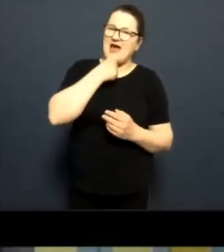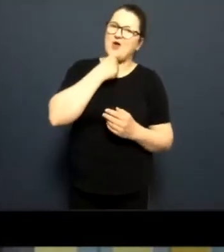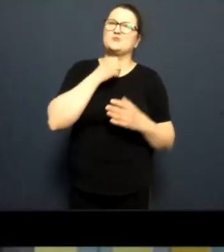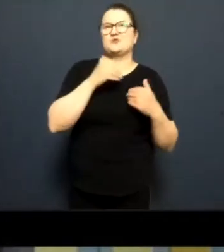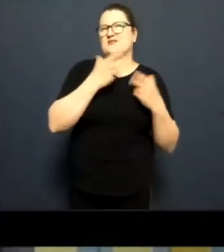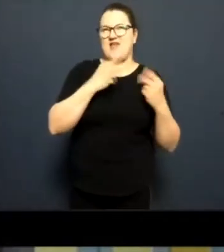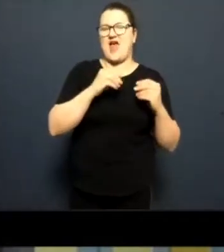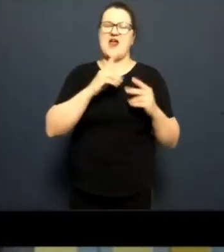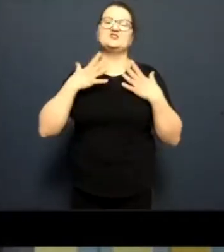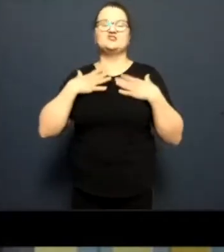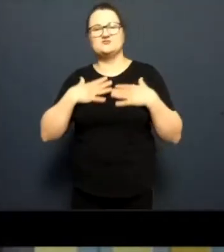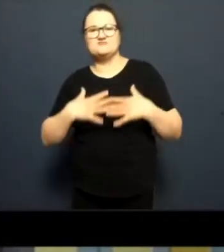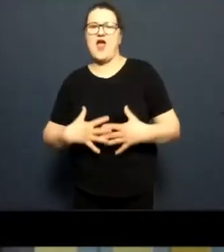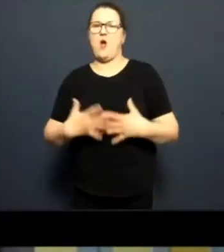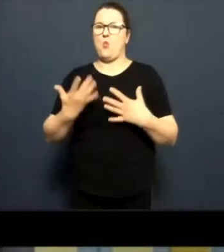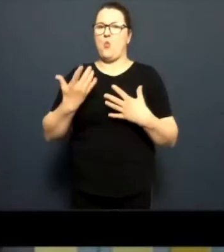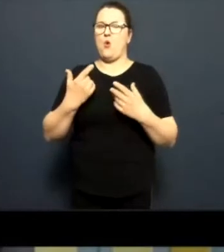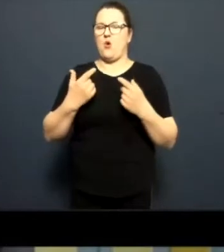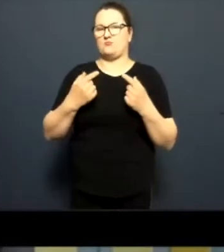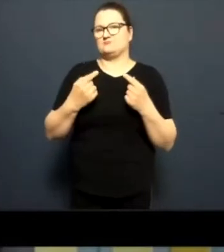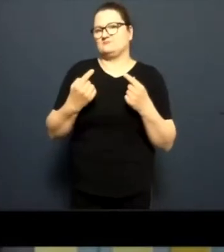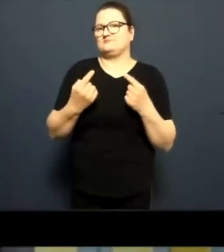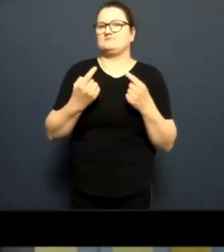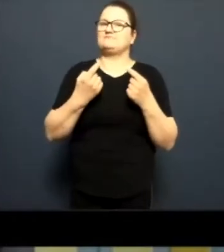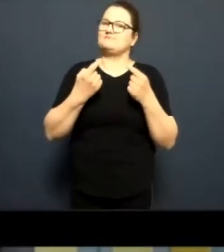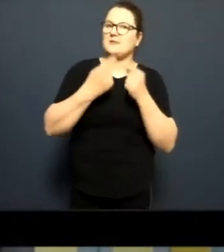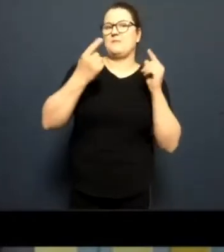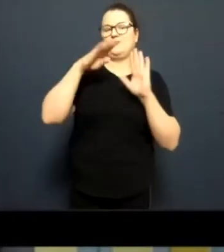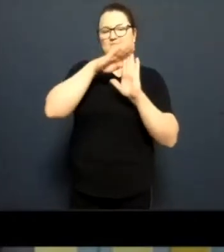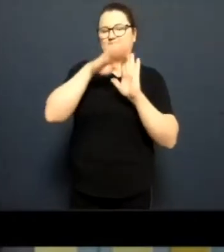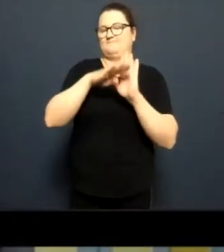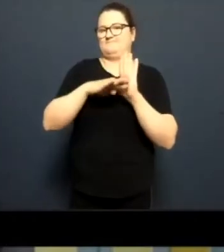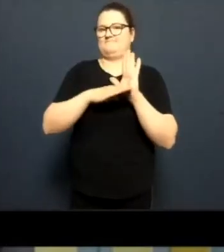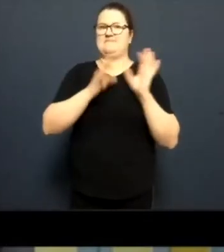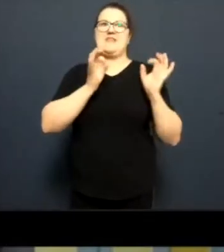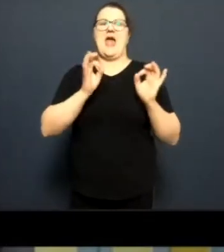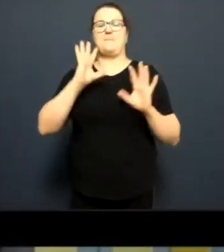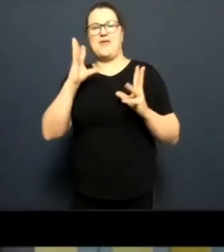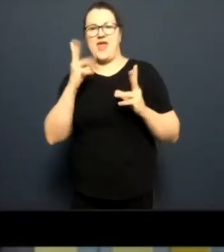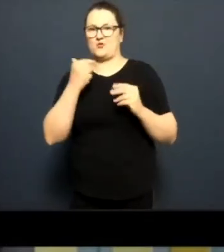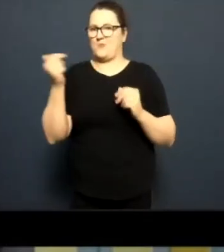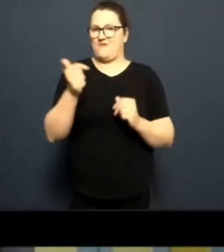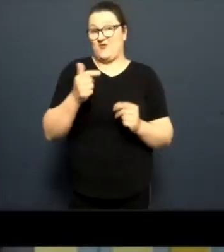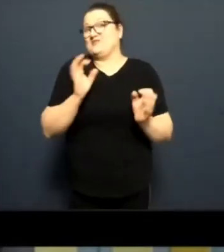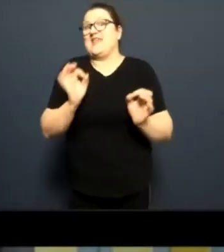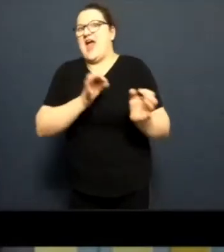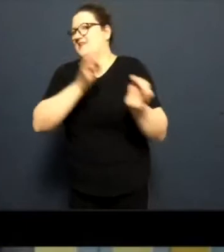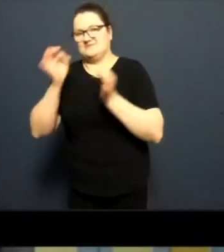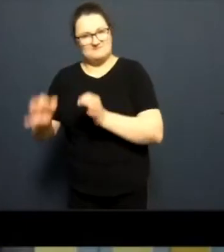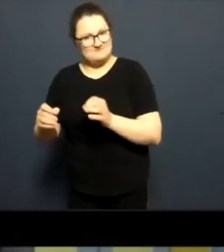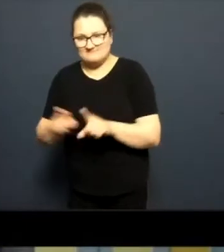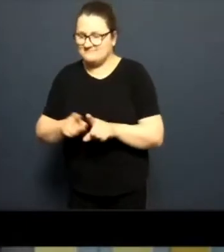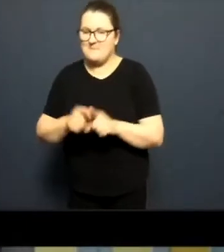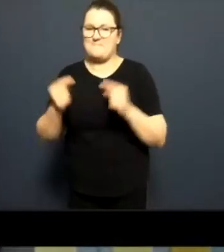które nie może sprostać tym standardom współczesnego piękna, również dzisiaj jest to dość